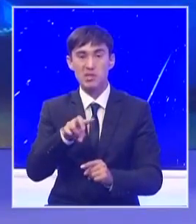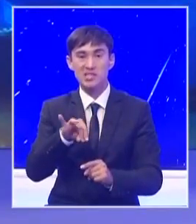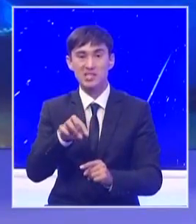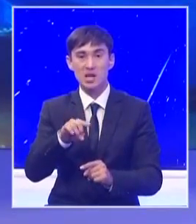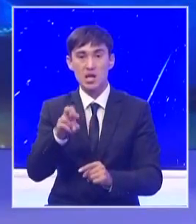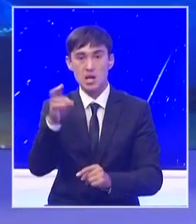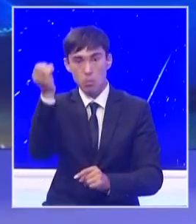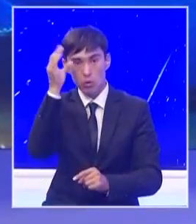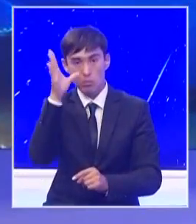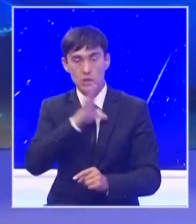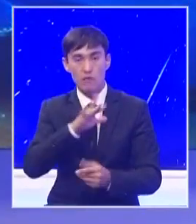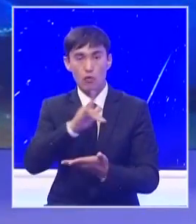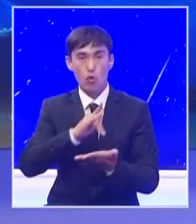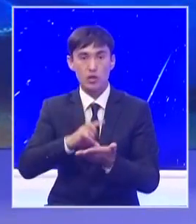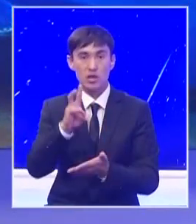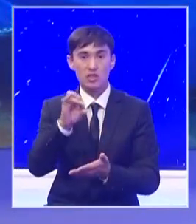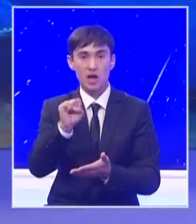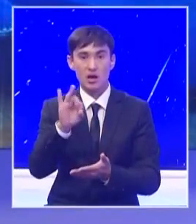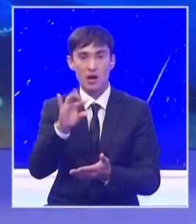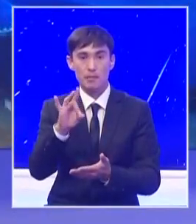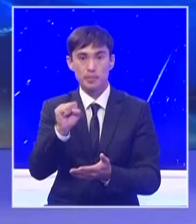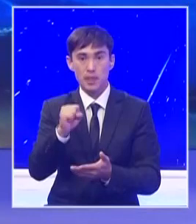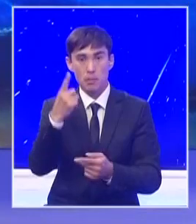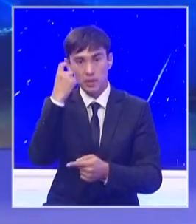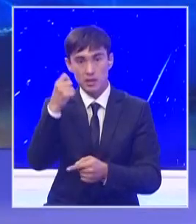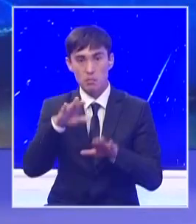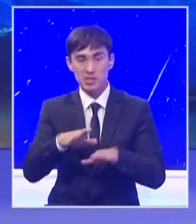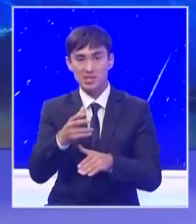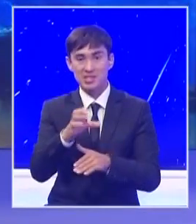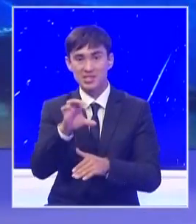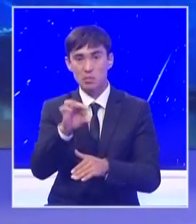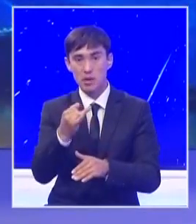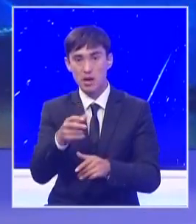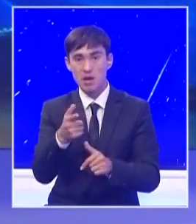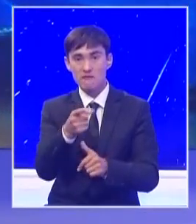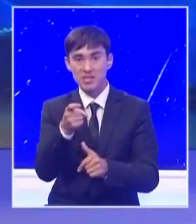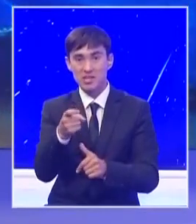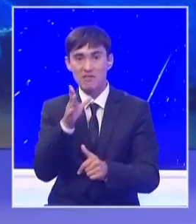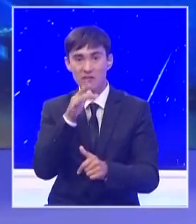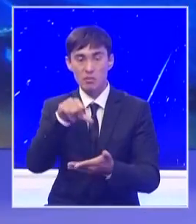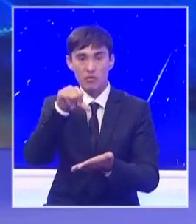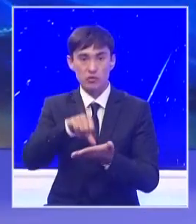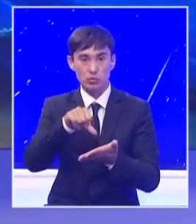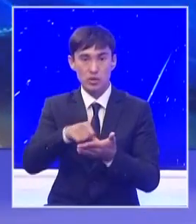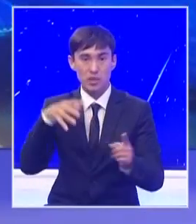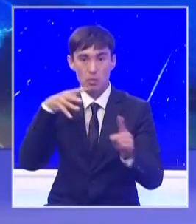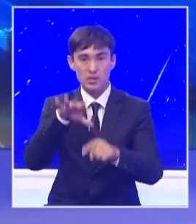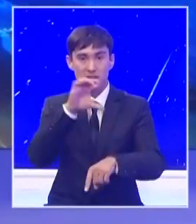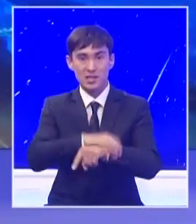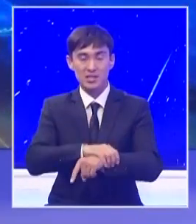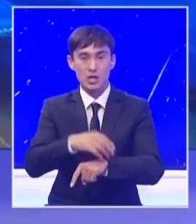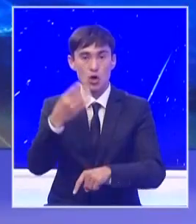было совершено в городе Нара. По данным местных СМИ, в политика выстрелили во время его выступления. Нападавший задержан. Им